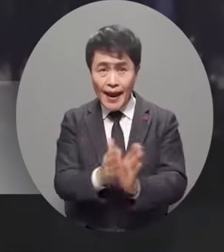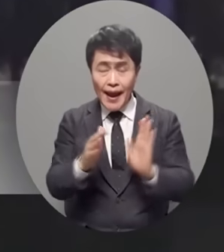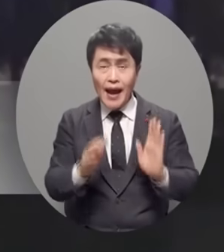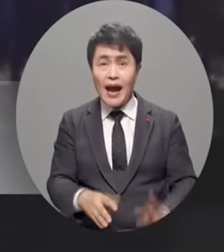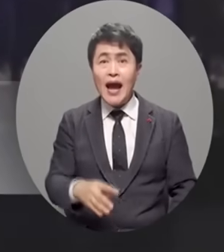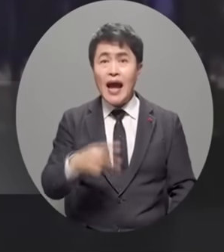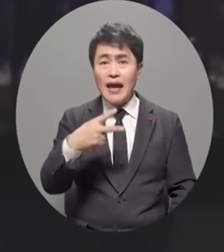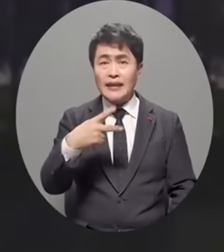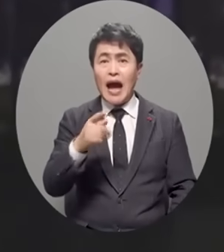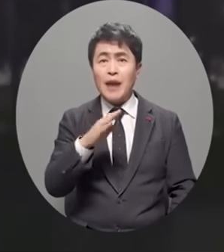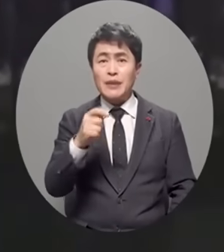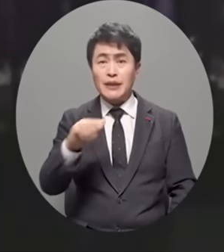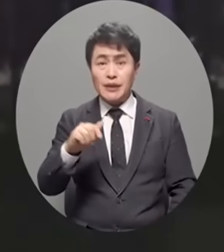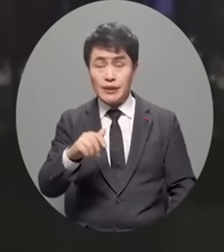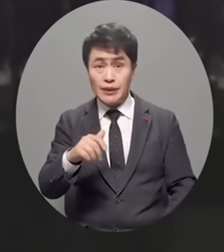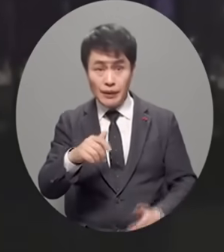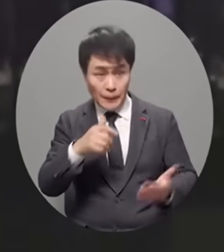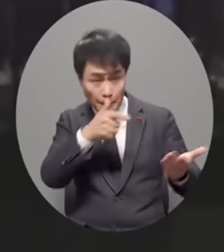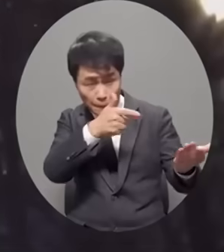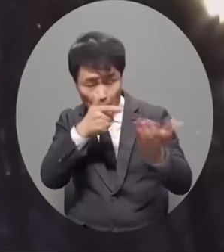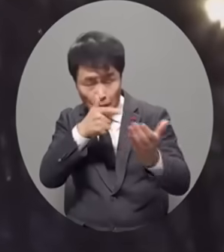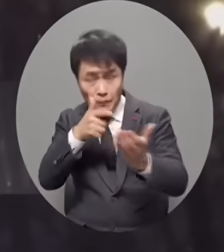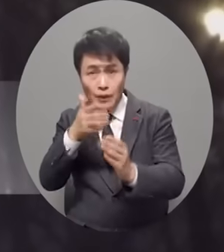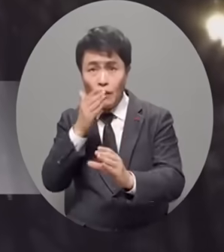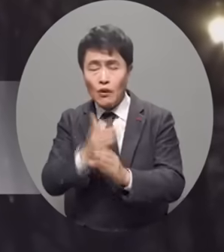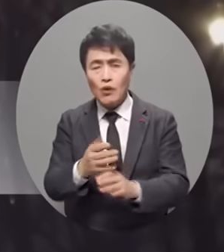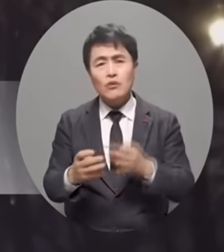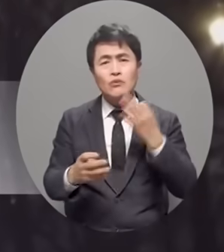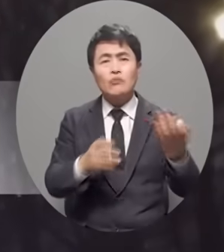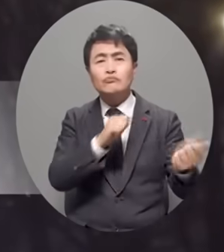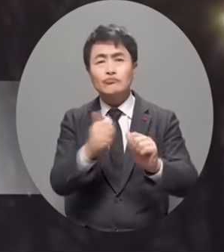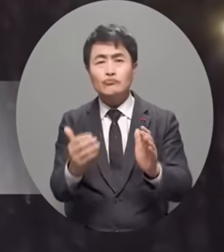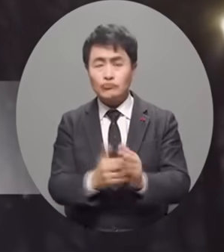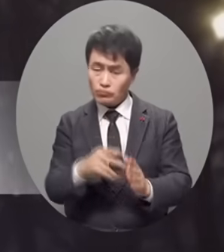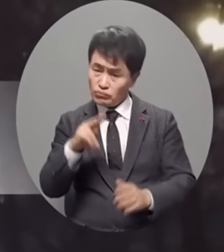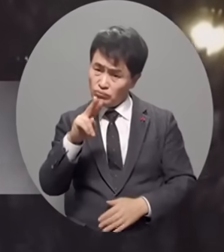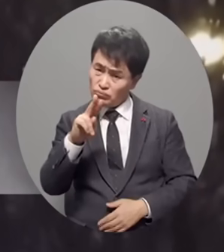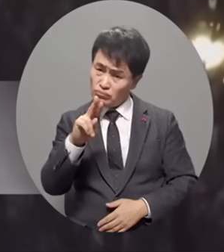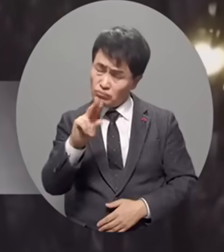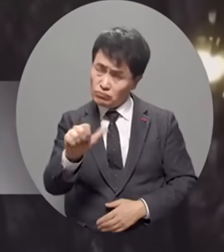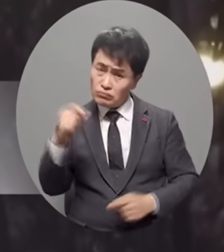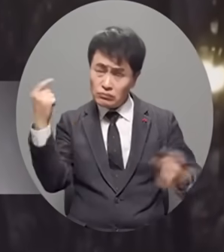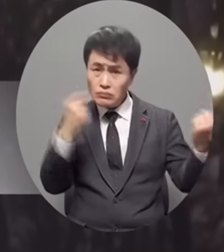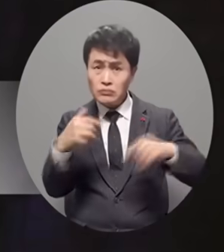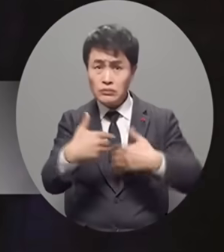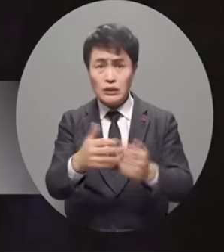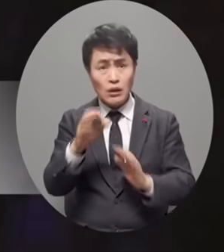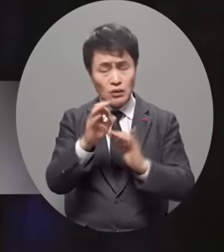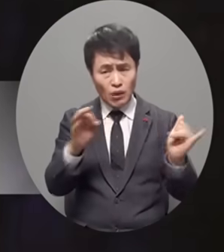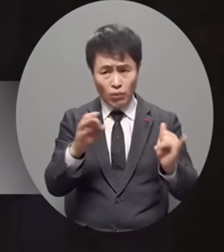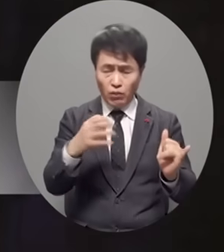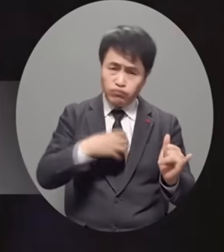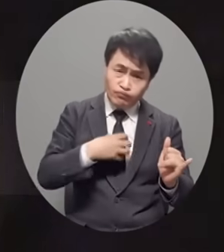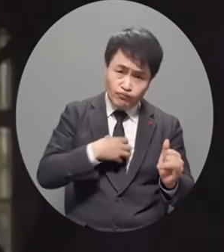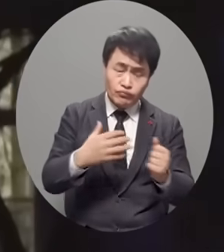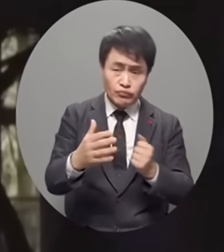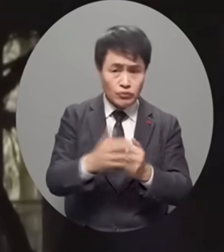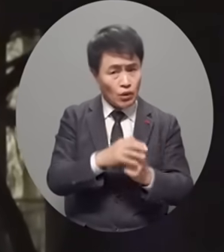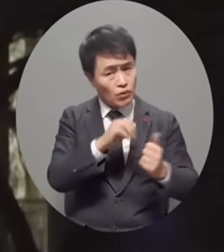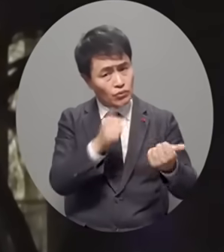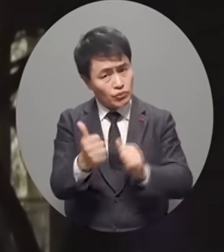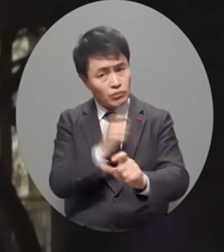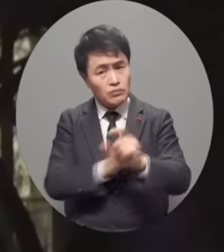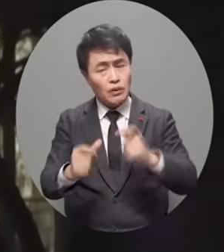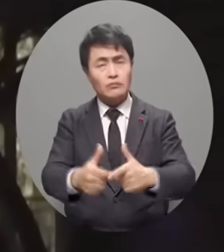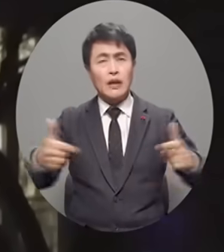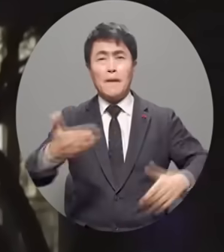코자크가 총기를 난사한 겁니다. 14명이 숨지고 25명이 다쳤는데 10명은 상태가 위중해 사망자는 더 늘어날